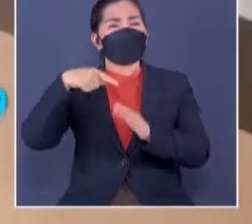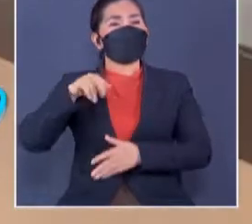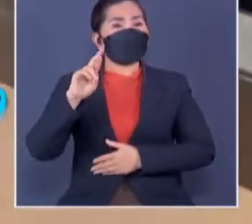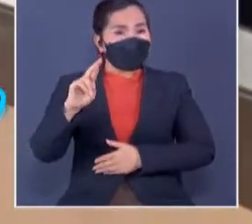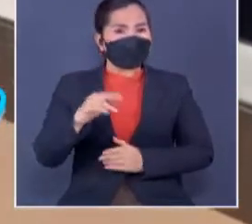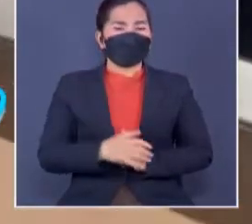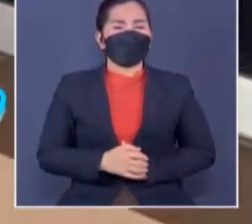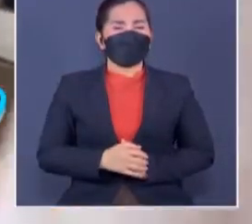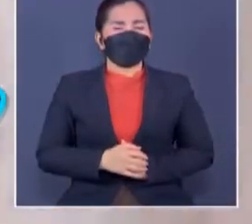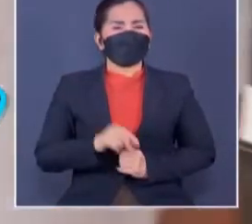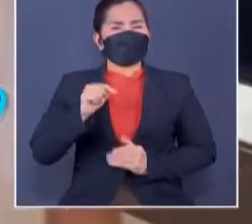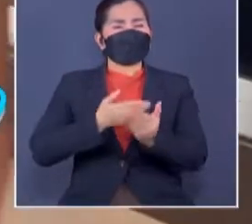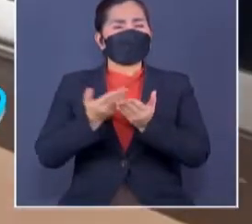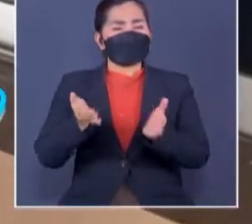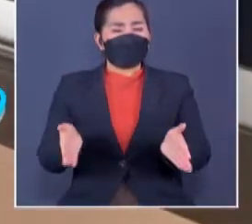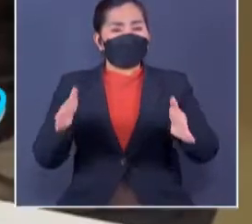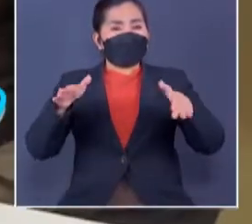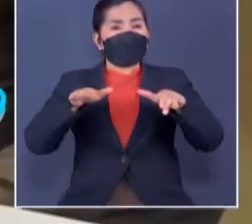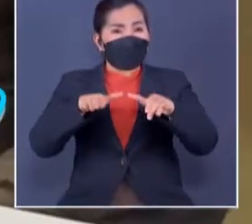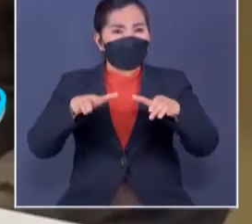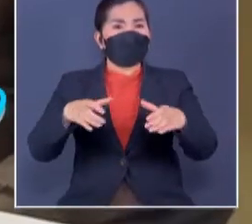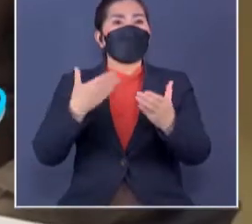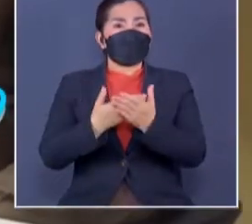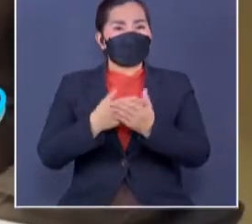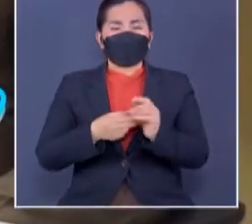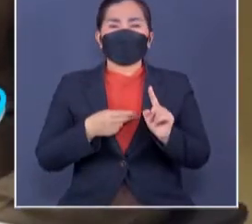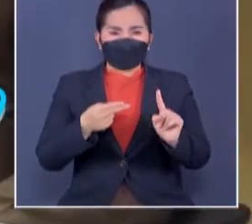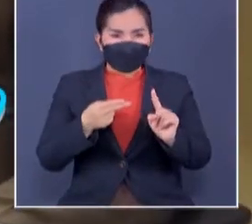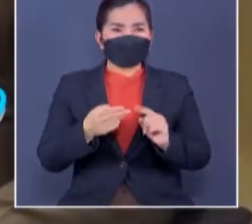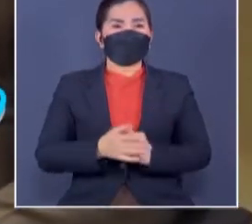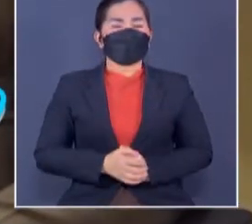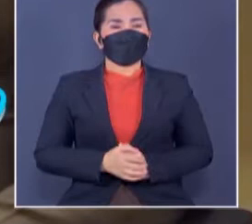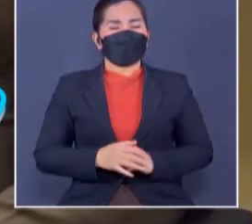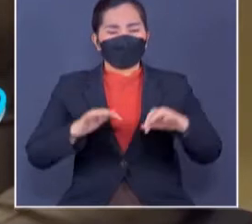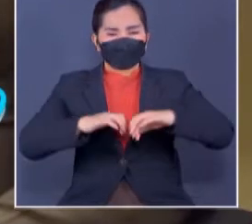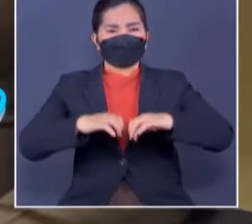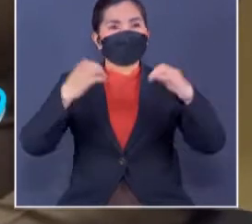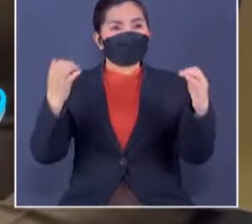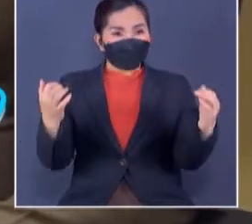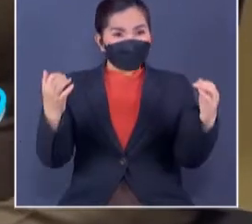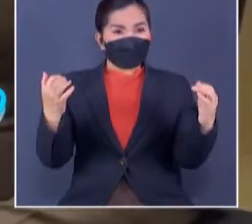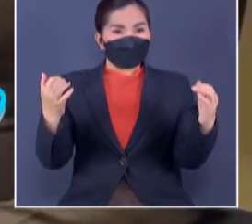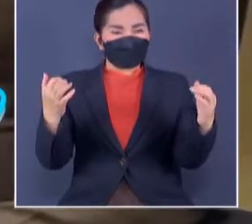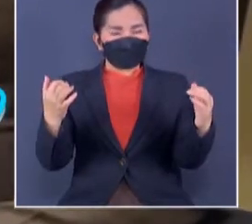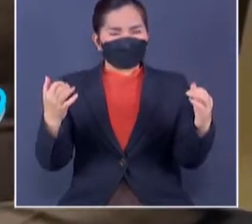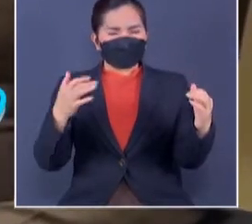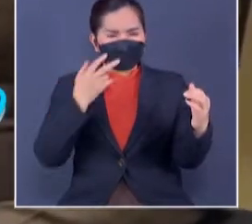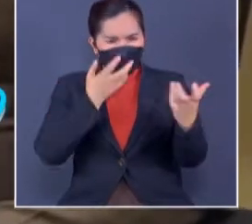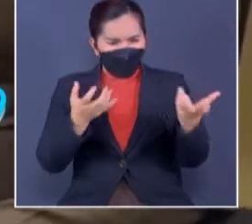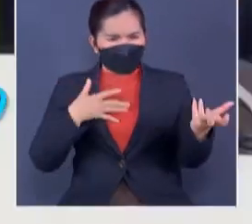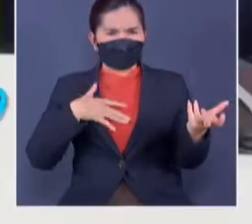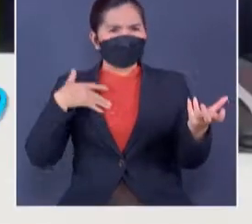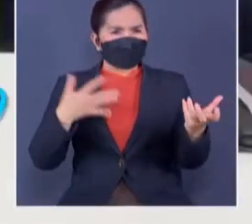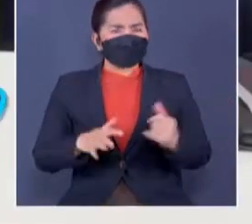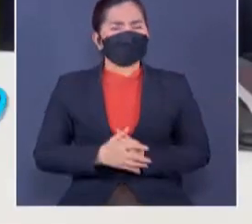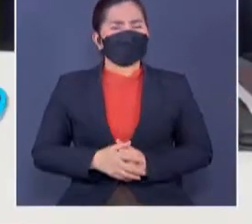ายไปสั่งซื้อกล่องสุ่มของพิมพ์รีพายมาในราคา 10,000 บาทพอเปิดกล่องสุ่มขึ้นมาไม่พอใจสินค้าค่ะ